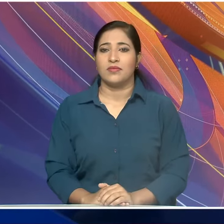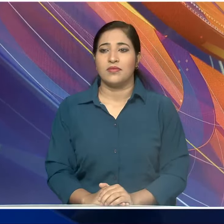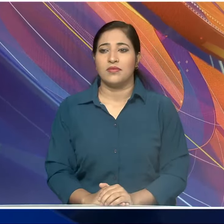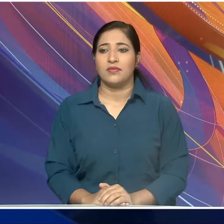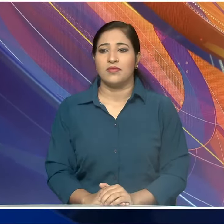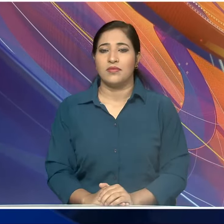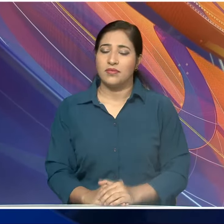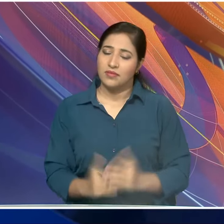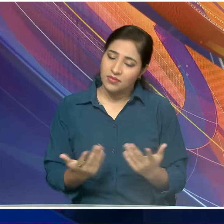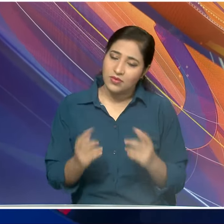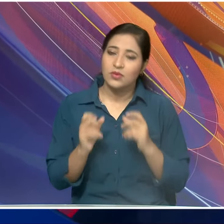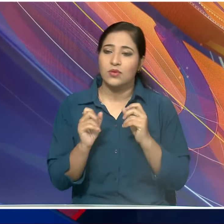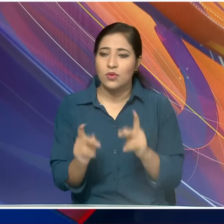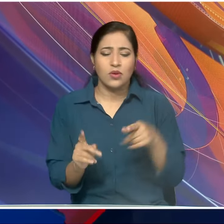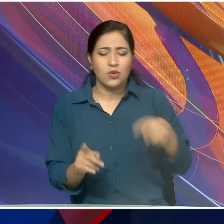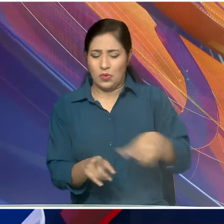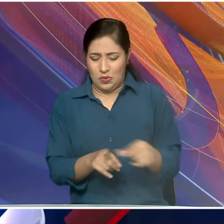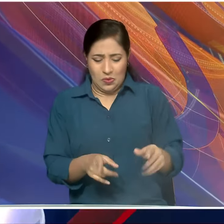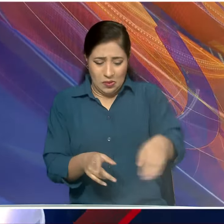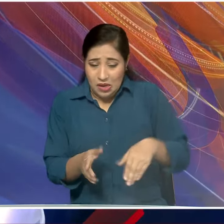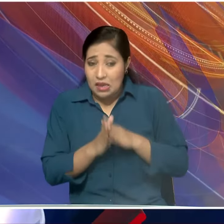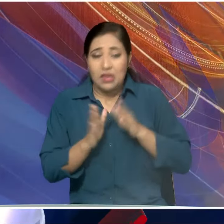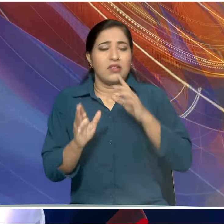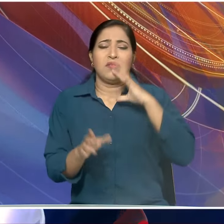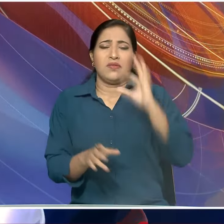ठीक है सर्वेश, ये सब करने की जरूरत नहीं है।